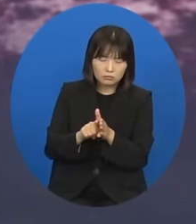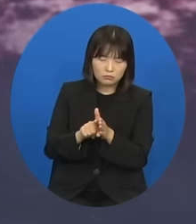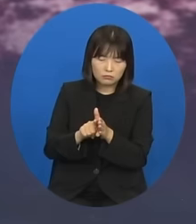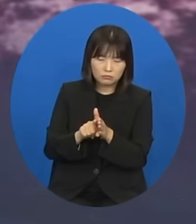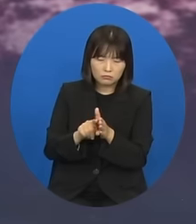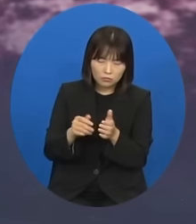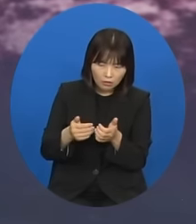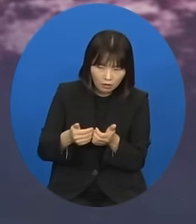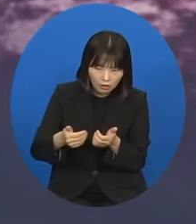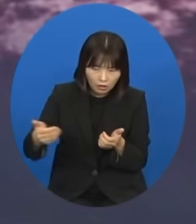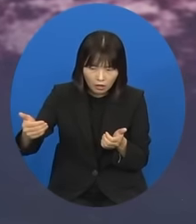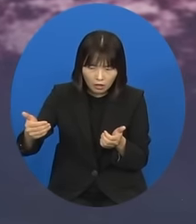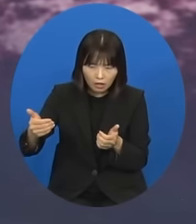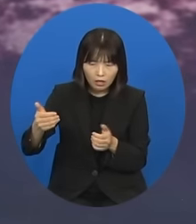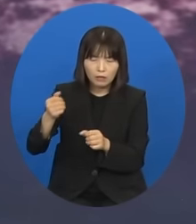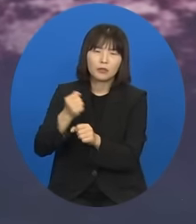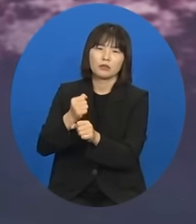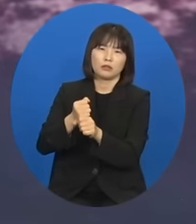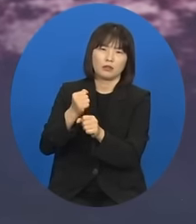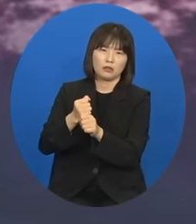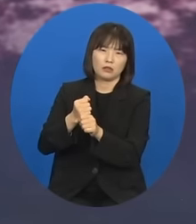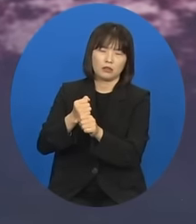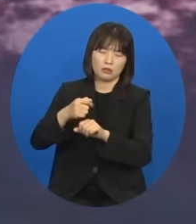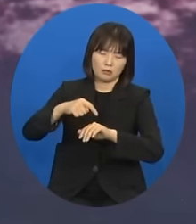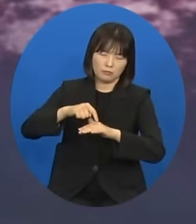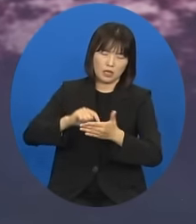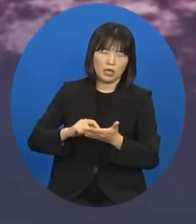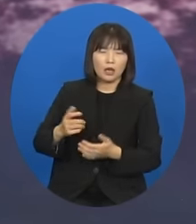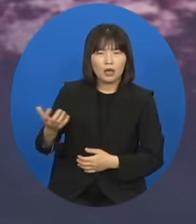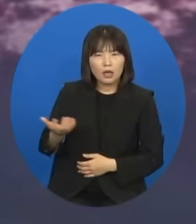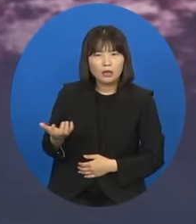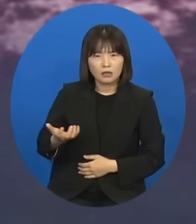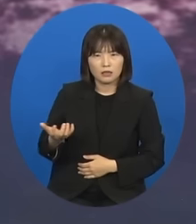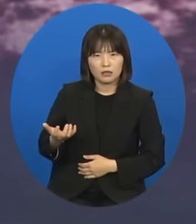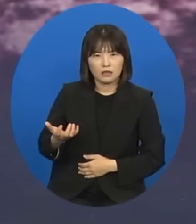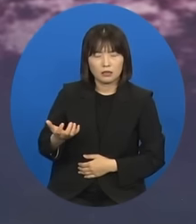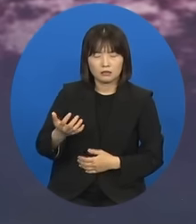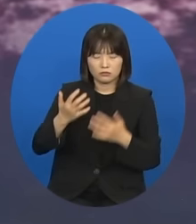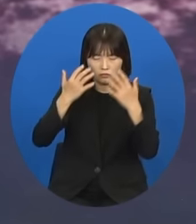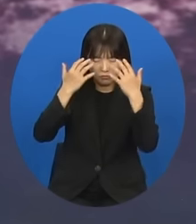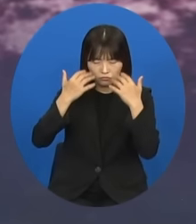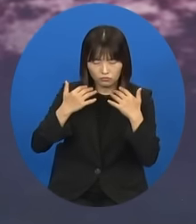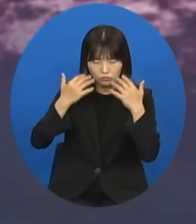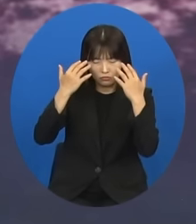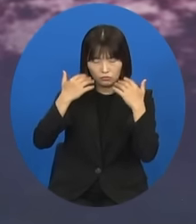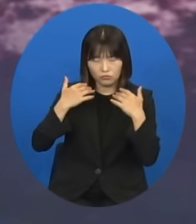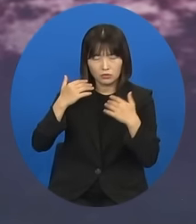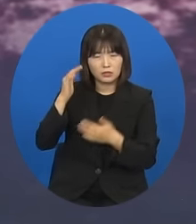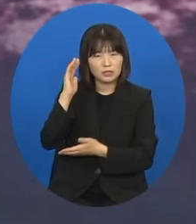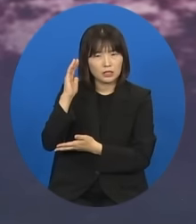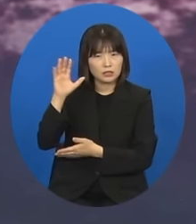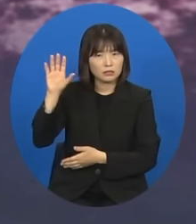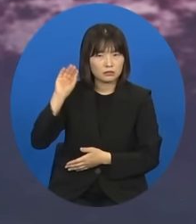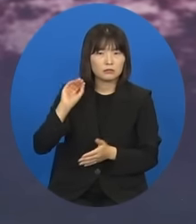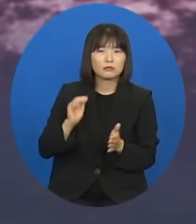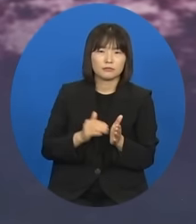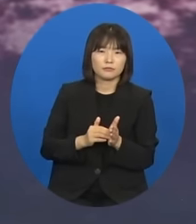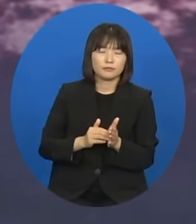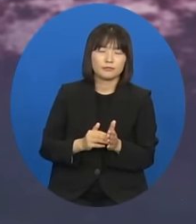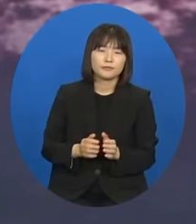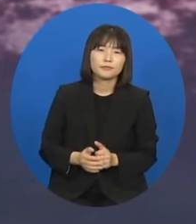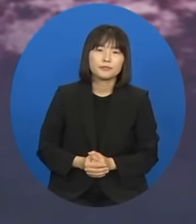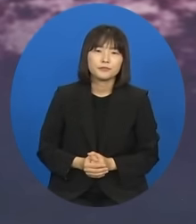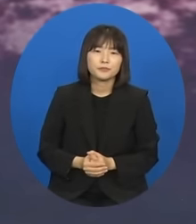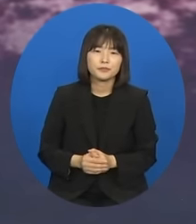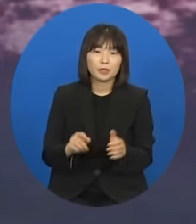만들었다는 것이 너무 마음이 아파서 그렇게 우셨다고 하는 이야기를 들었습니다 여러분 믿음의